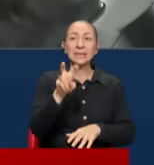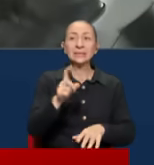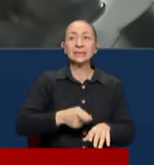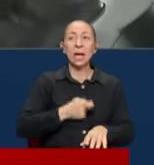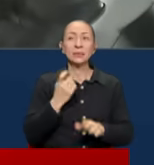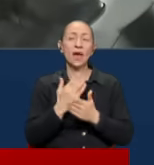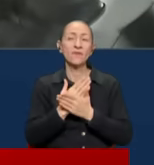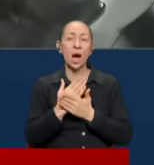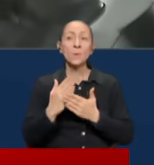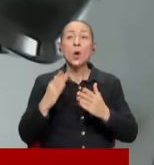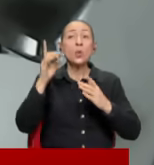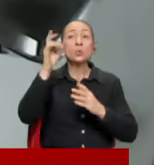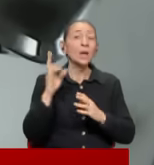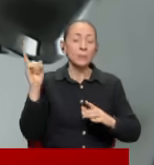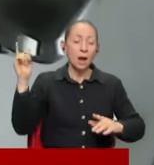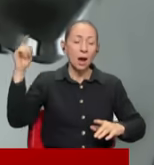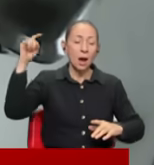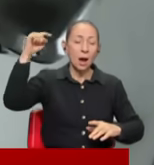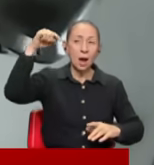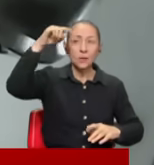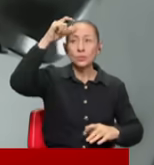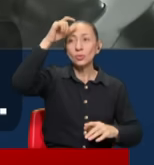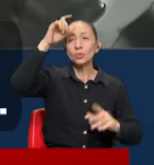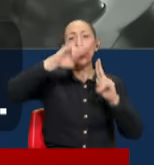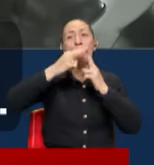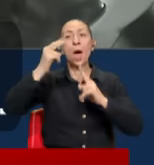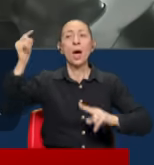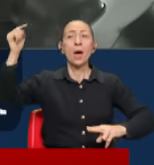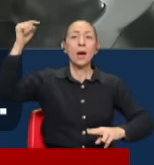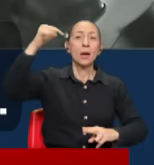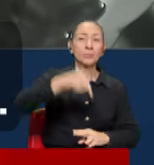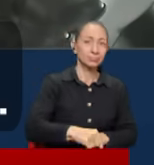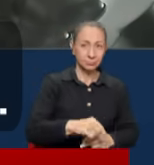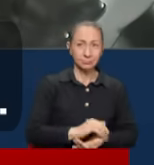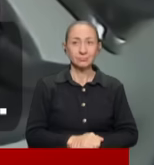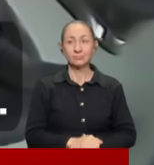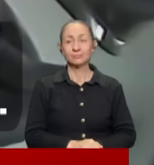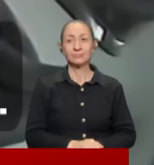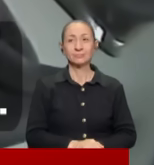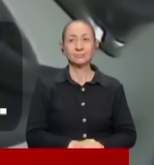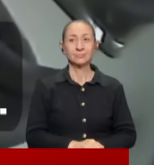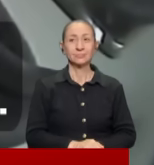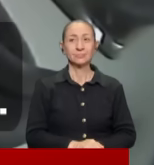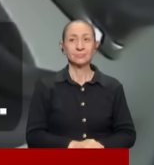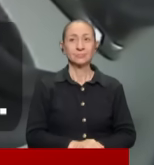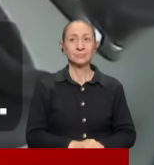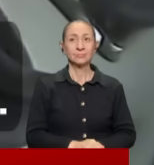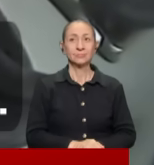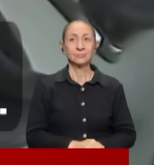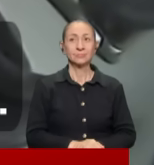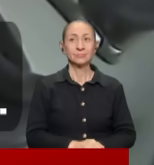saat sürdü. Uzay aracı bugün atmosfere giriş yaptı. Artık aracı görebiliyoruz. İnişe hazırlık